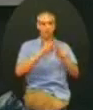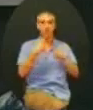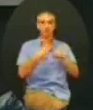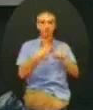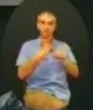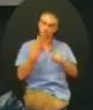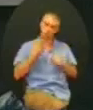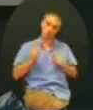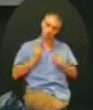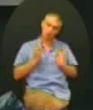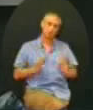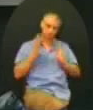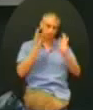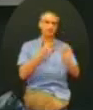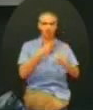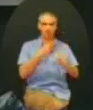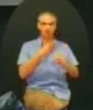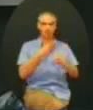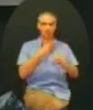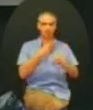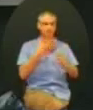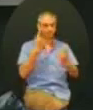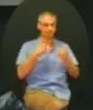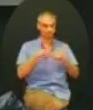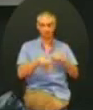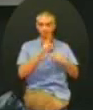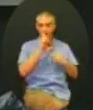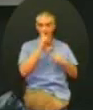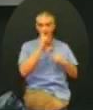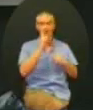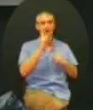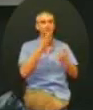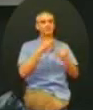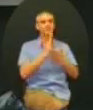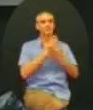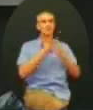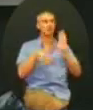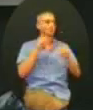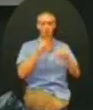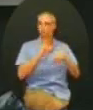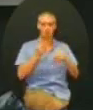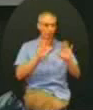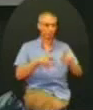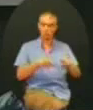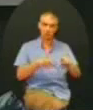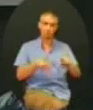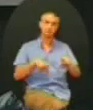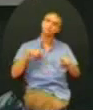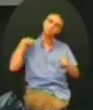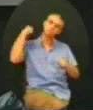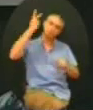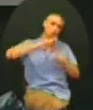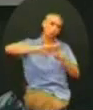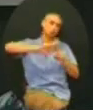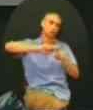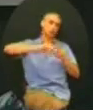וחצי, בואו נדחה גם את ה... כלומר, תהיה ועידה ביום ראשון, אבל הוועידה תחליט על בחירות לא באוקטובר, אלא